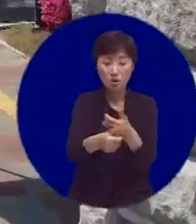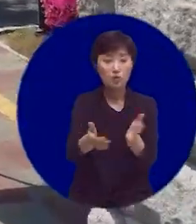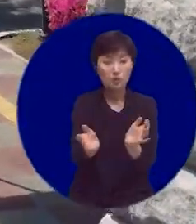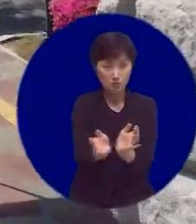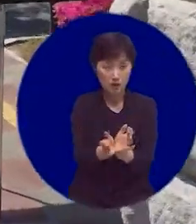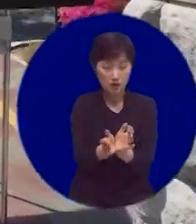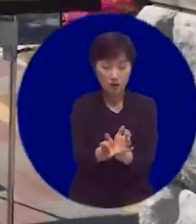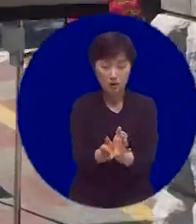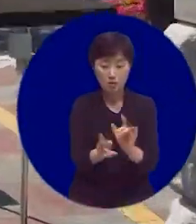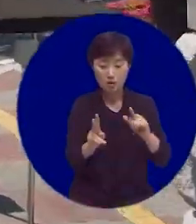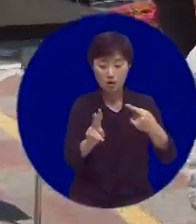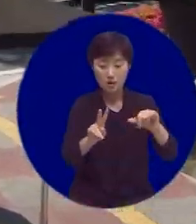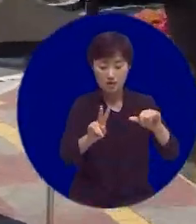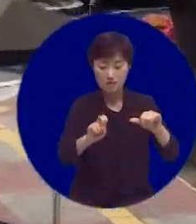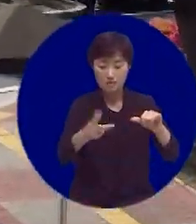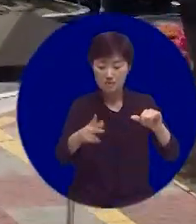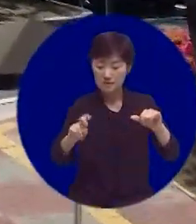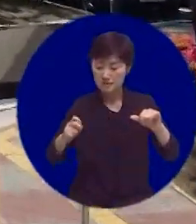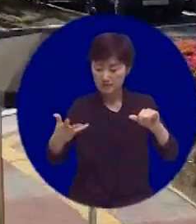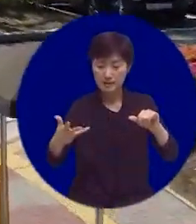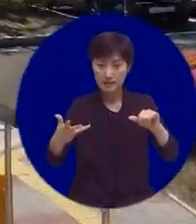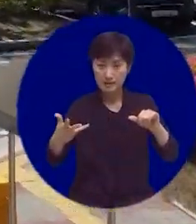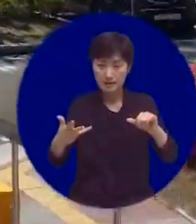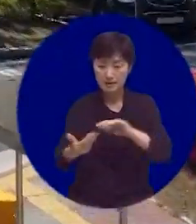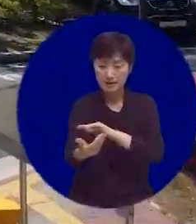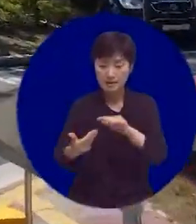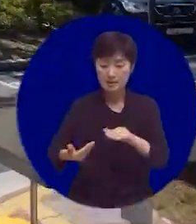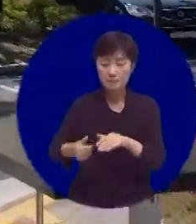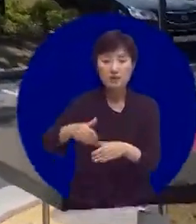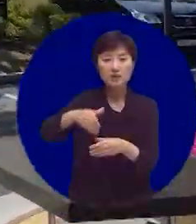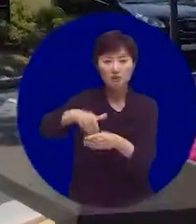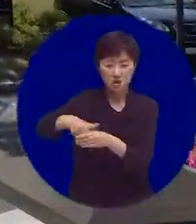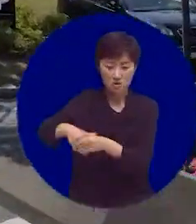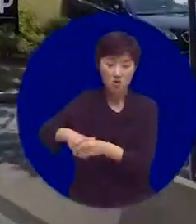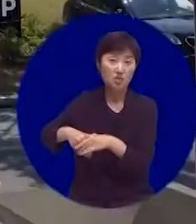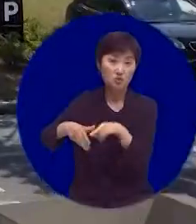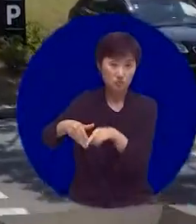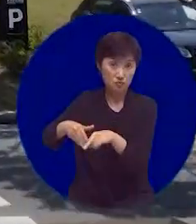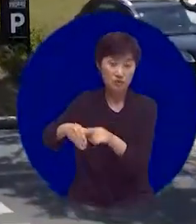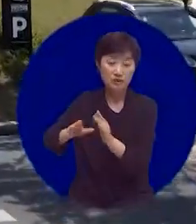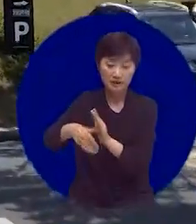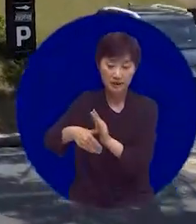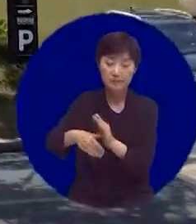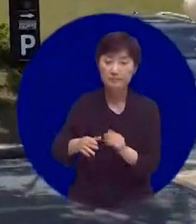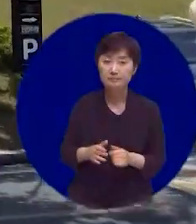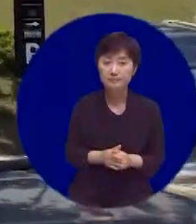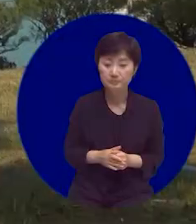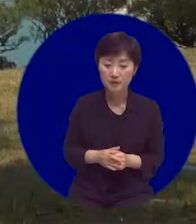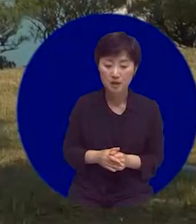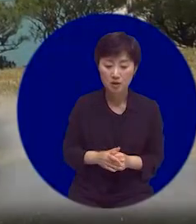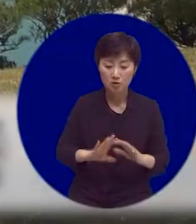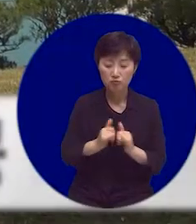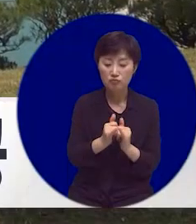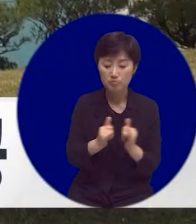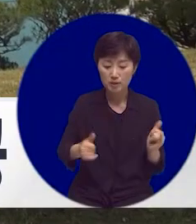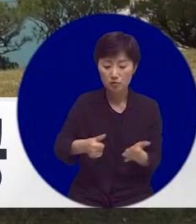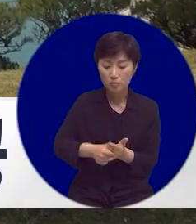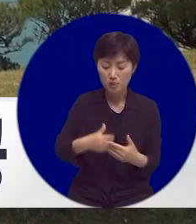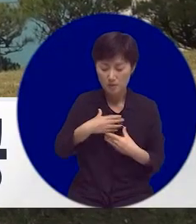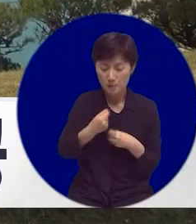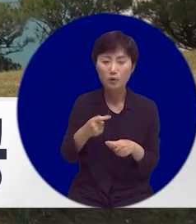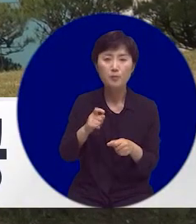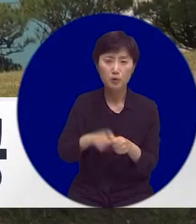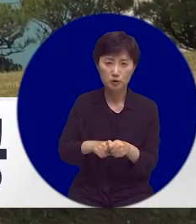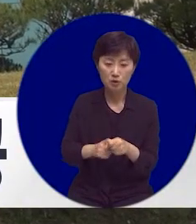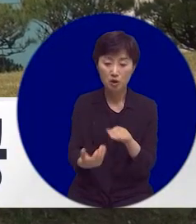중앙선거관리위원회가 오는 5월 27일과 28일 실시하는 제8회 전국동시지방선거 사전투표에서 유권자의 투표 편의를